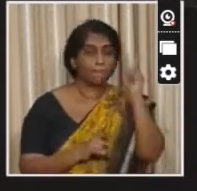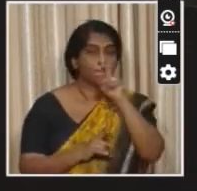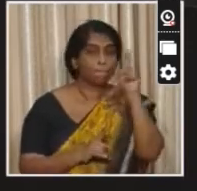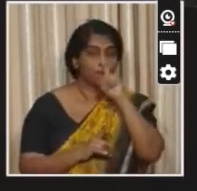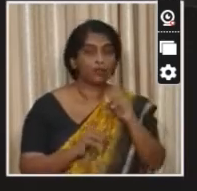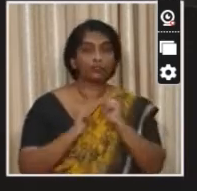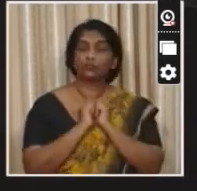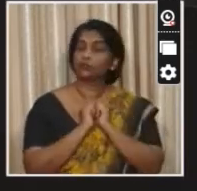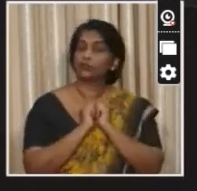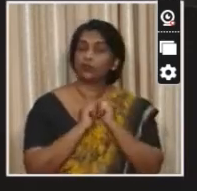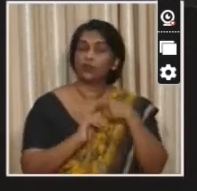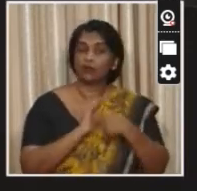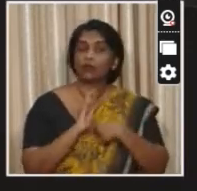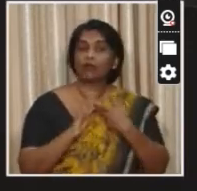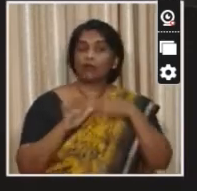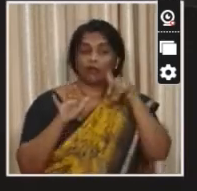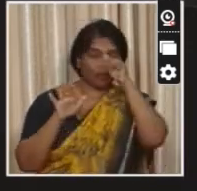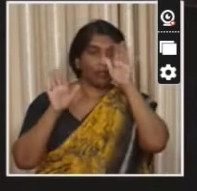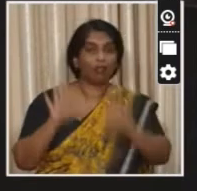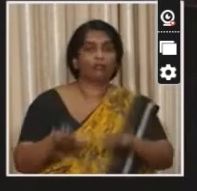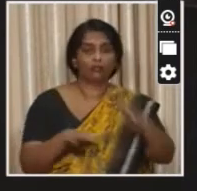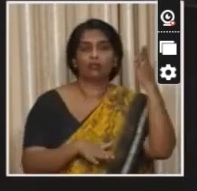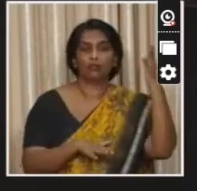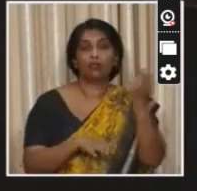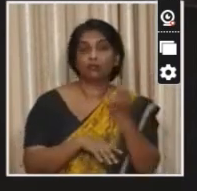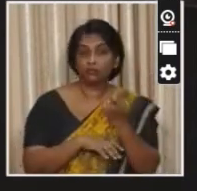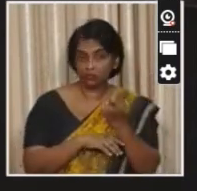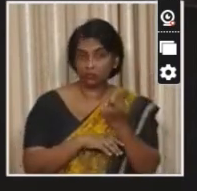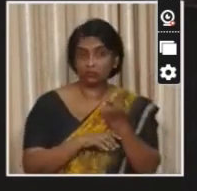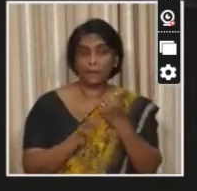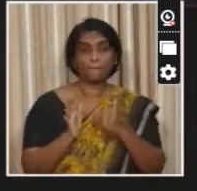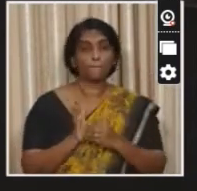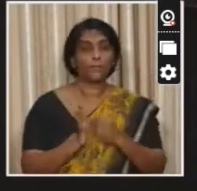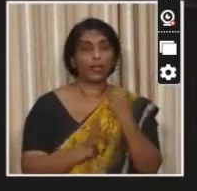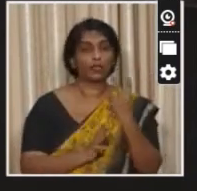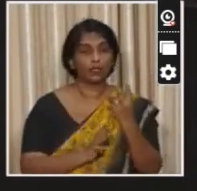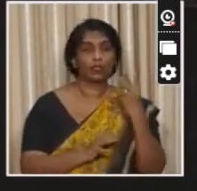ගණනක් රස්සා මේ රටේ අනීතිකව ඉඳලා තියෙන මේ රටවල් වල ඒ මුදල රුපියල් මිලියන